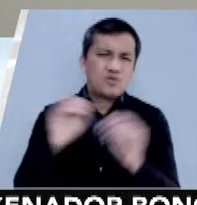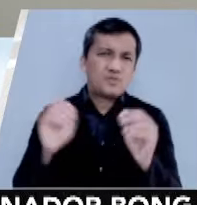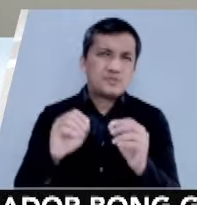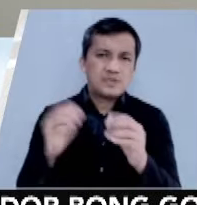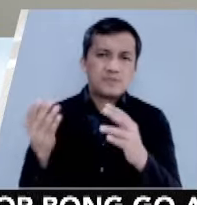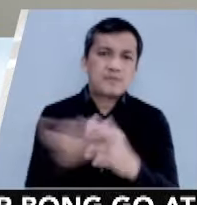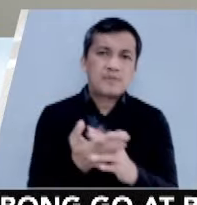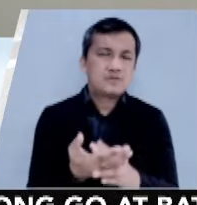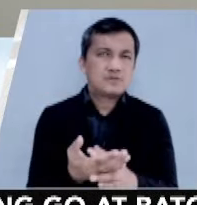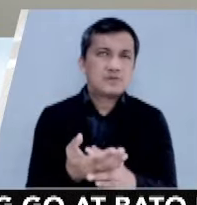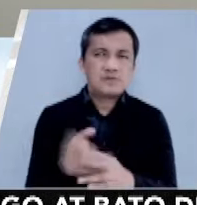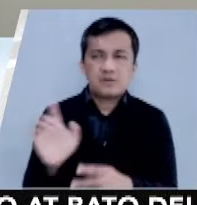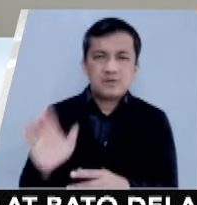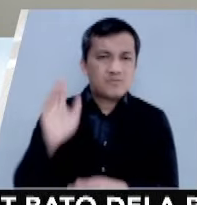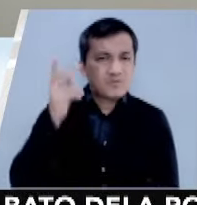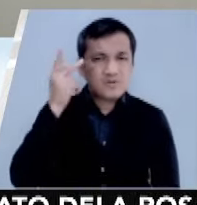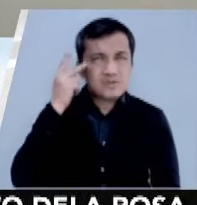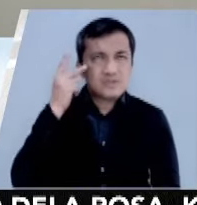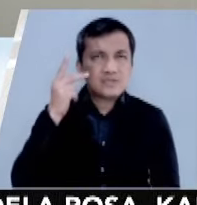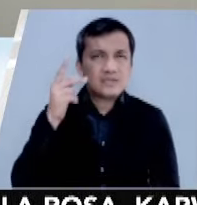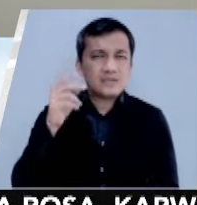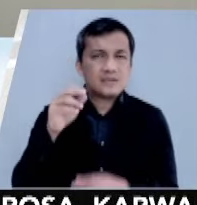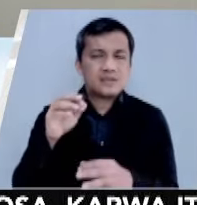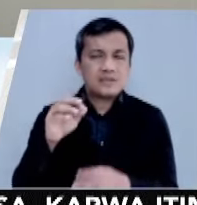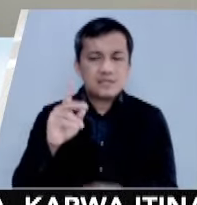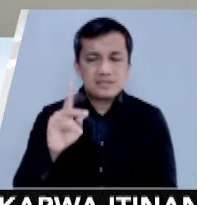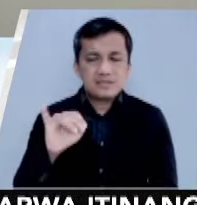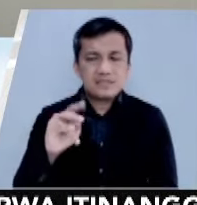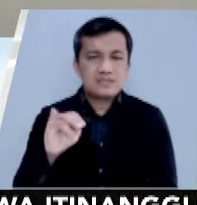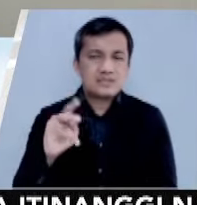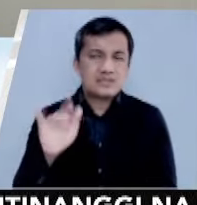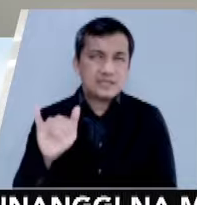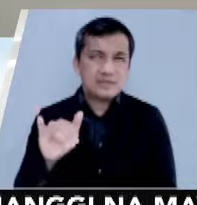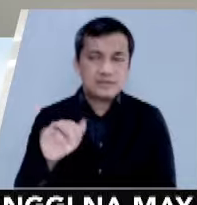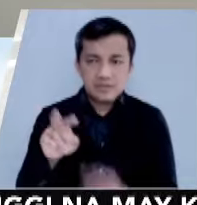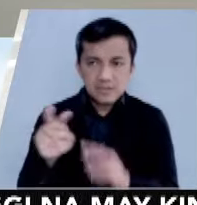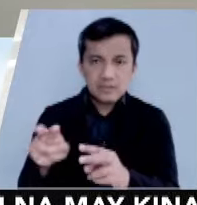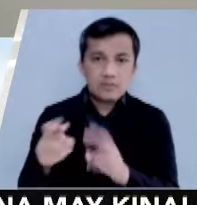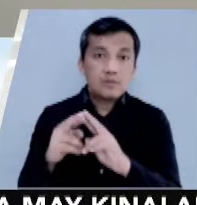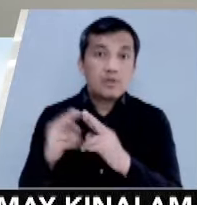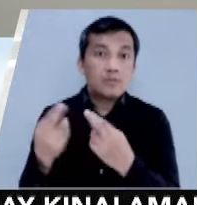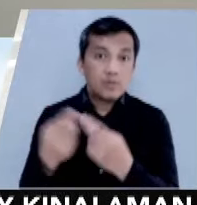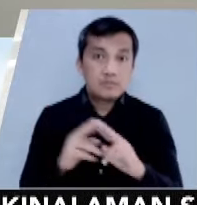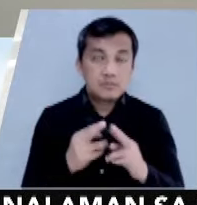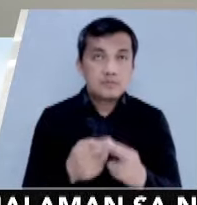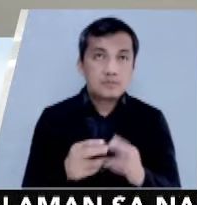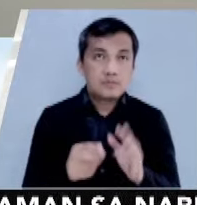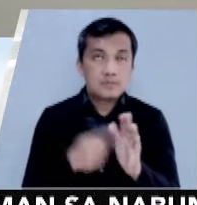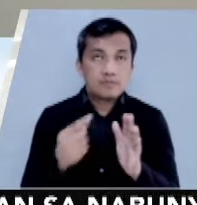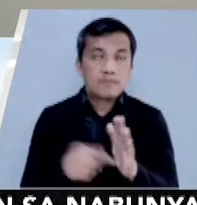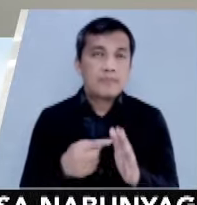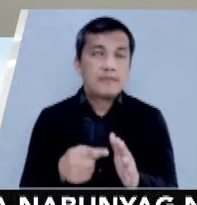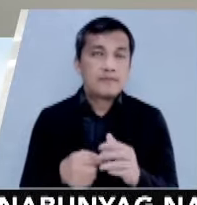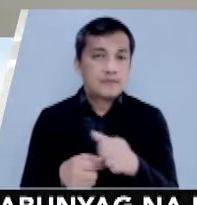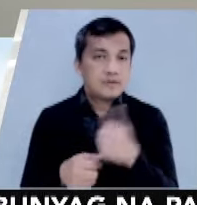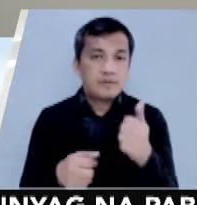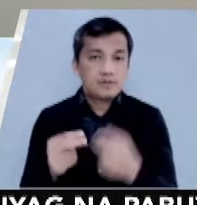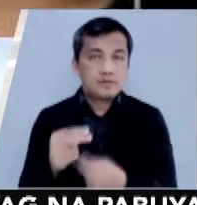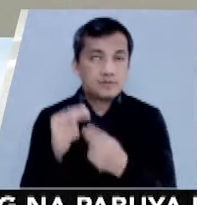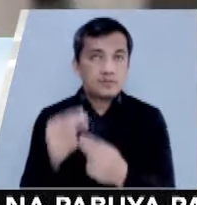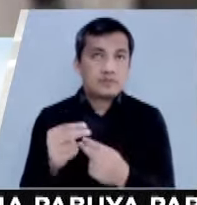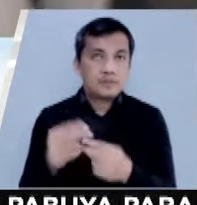ng mga political dynasties natin. At dahil dito natin na magkakamag-anak minsan yung ibang mga nominees ng mga partyless